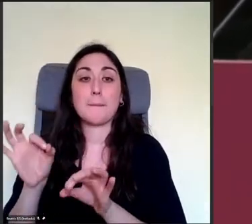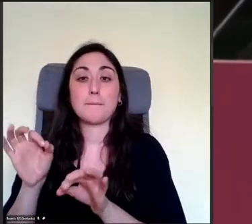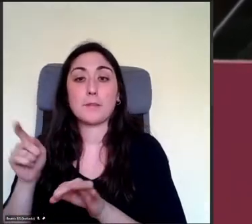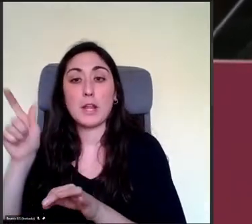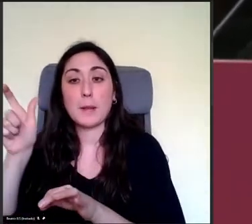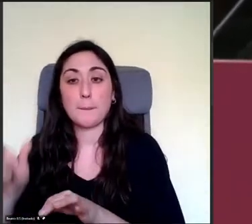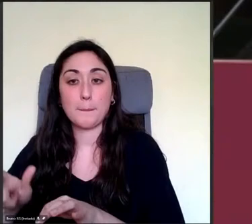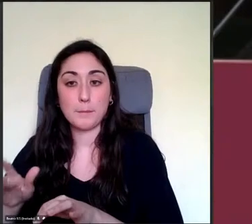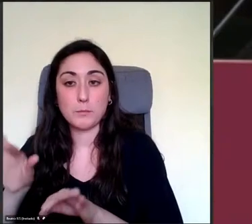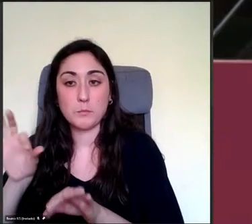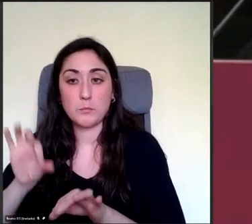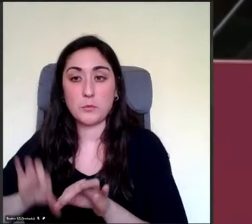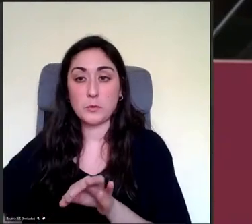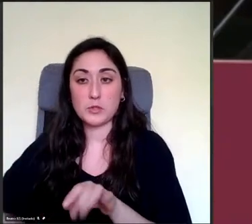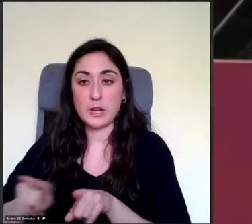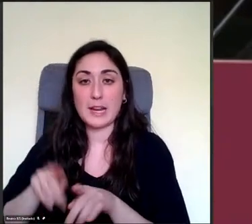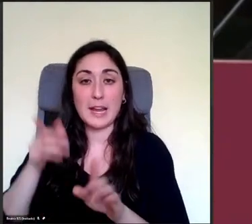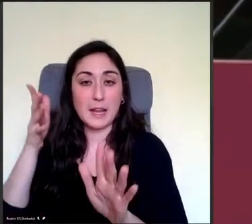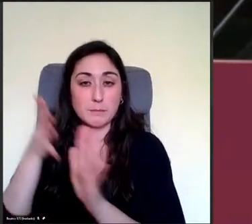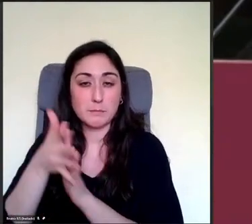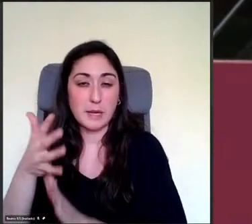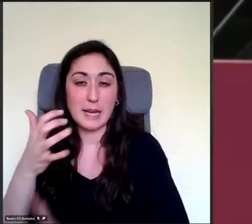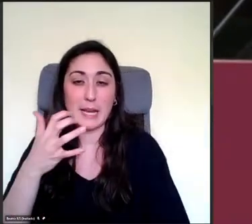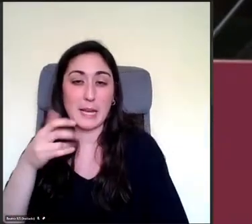l'experiència a Madrid i com